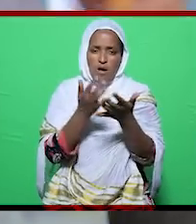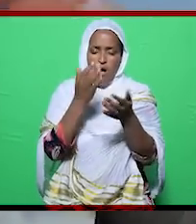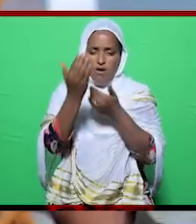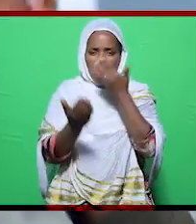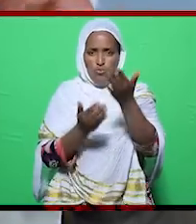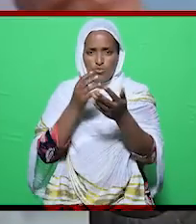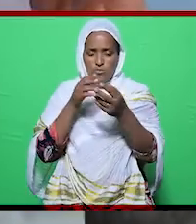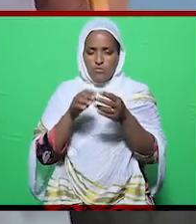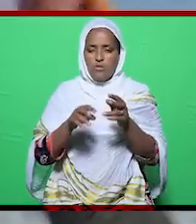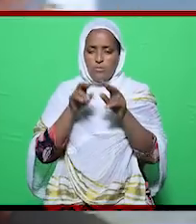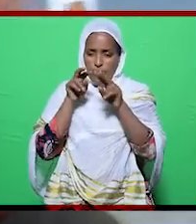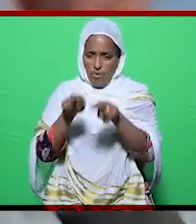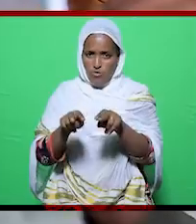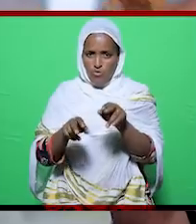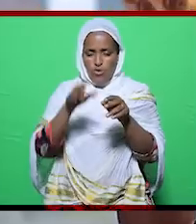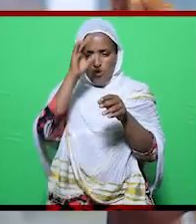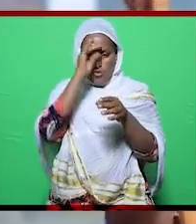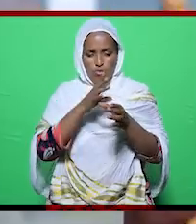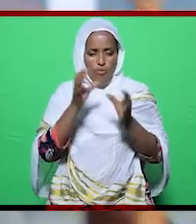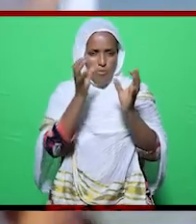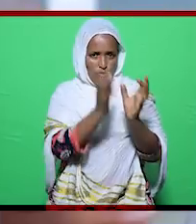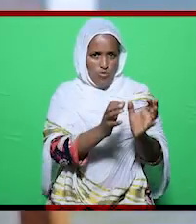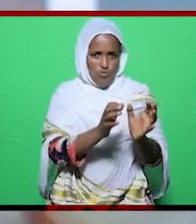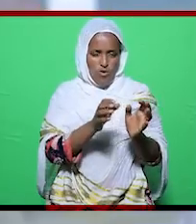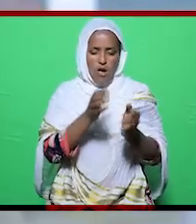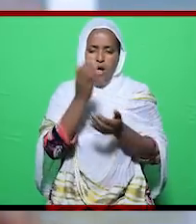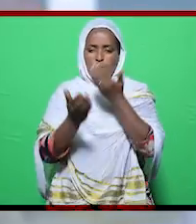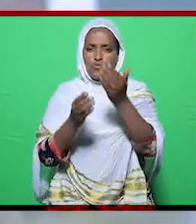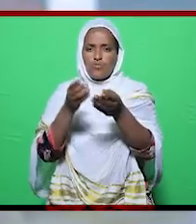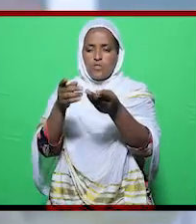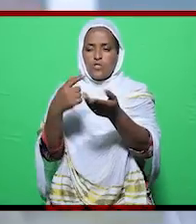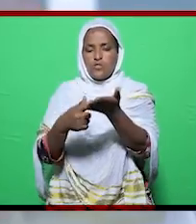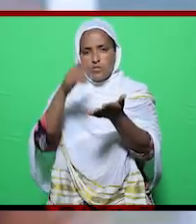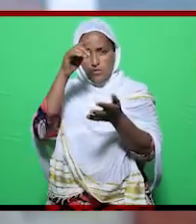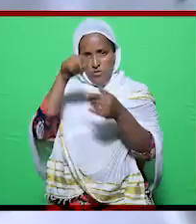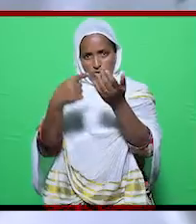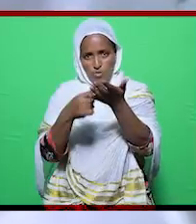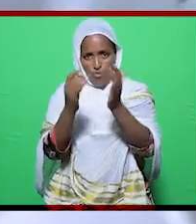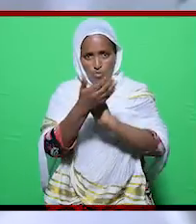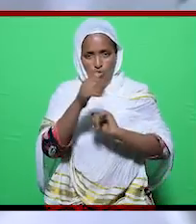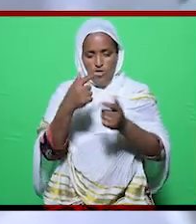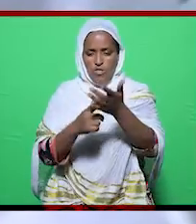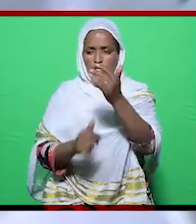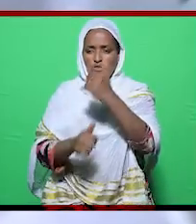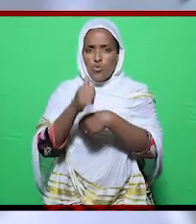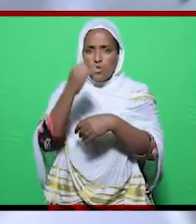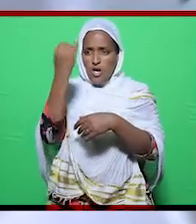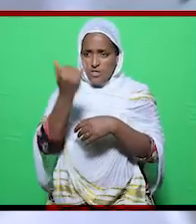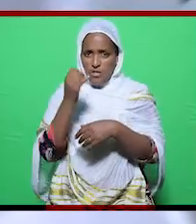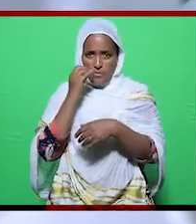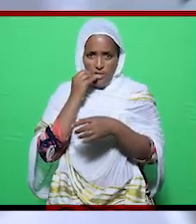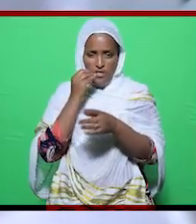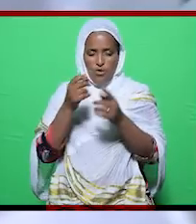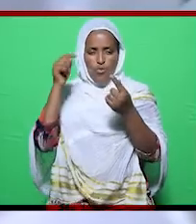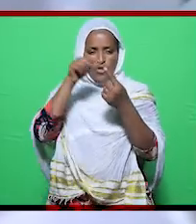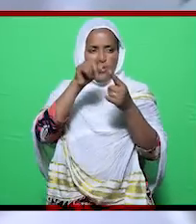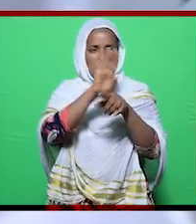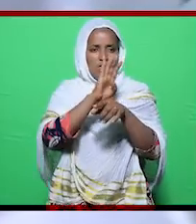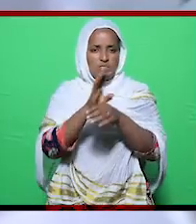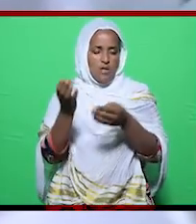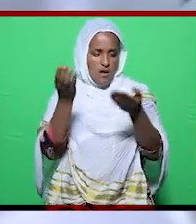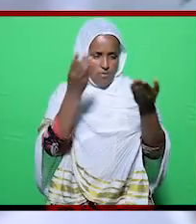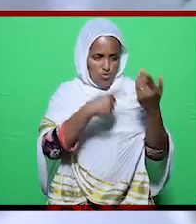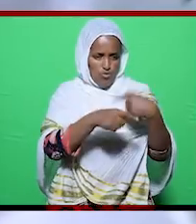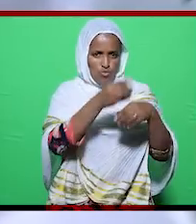ጉባኤ ባይመለከተው በሌላ መንገድ ቢያገኘውም ሊቀ ዲያቆኑ ቄሰ ገበዙ አስወግዱት። ለምን? ንዋያተ ቅድሳት የሚመለከታቸው አገልግሎት